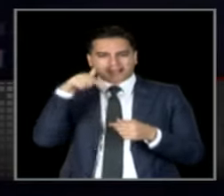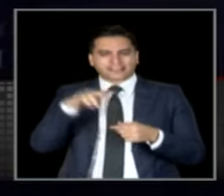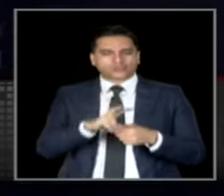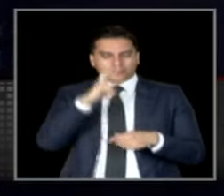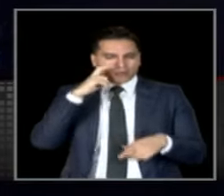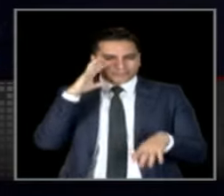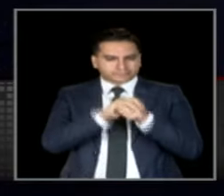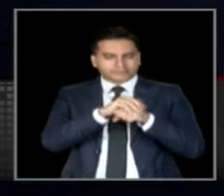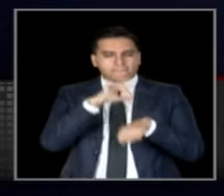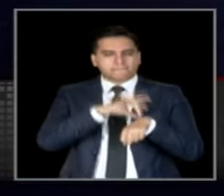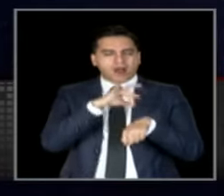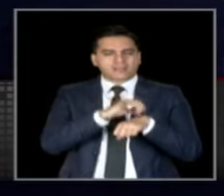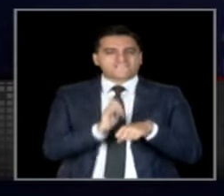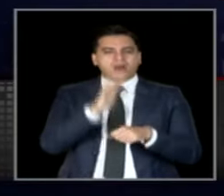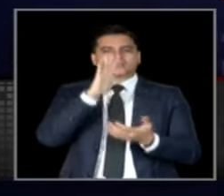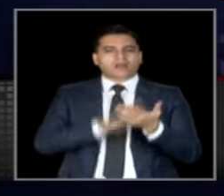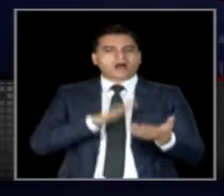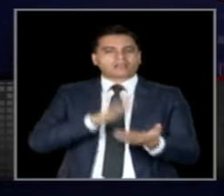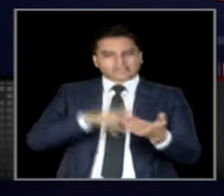1976، فما هو؟